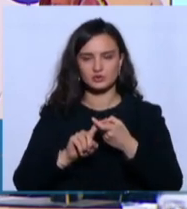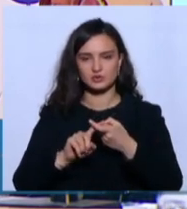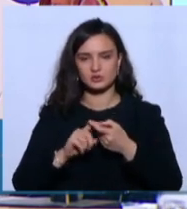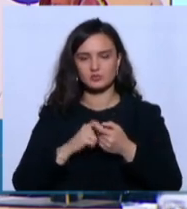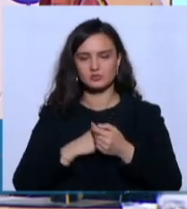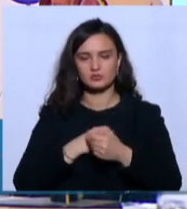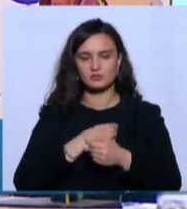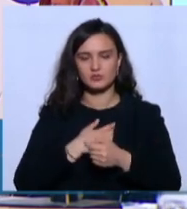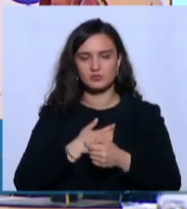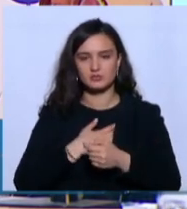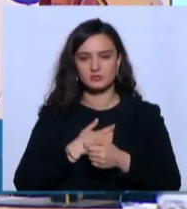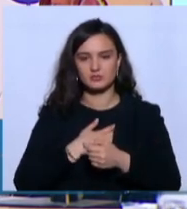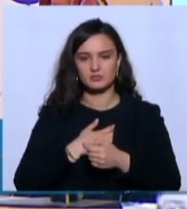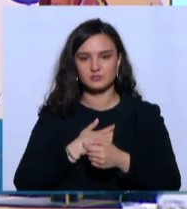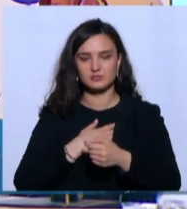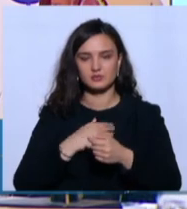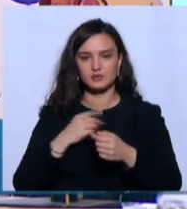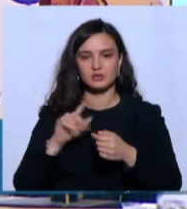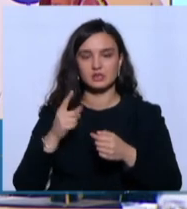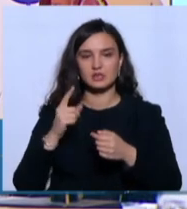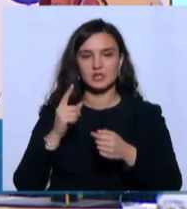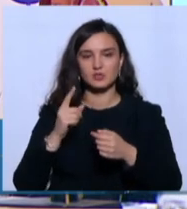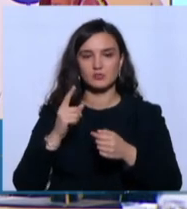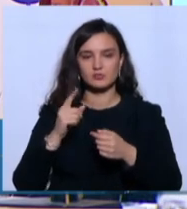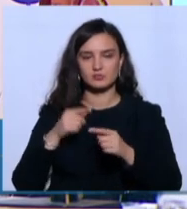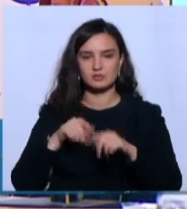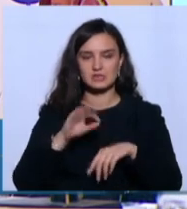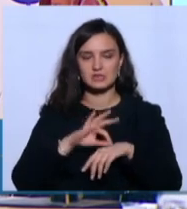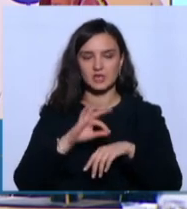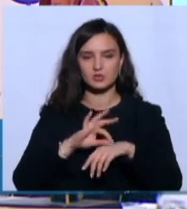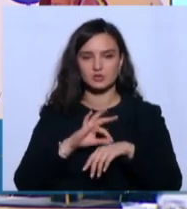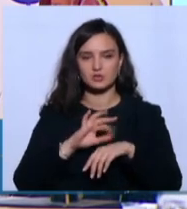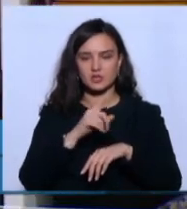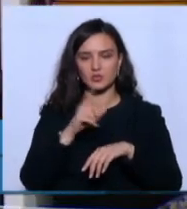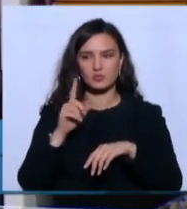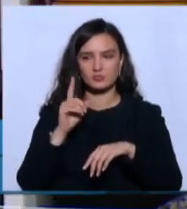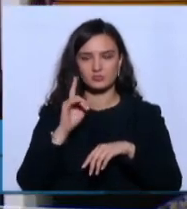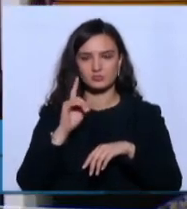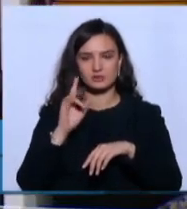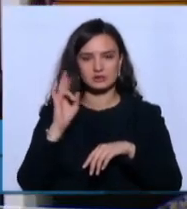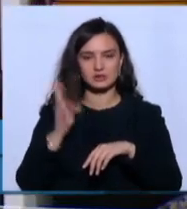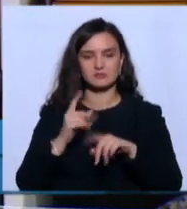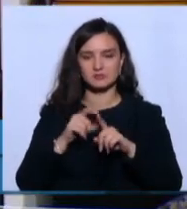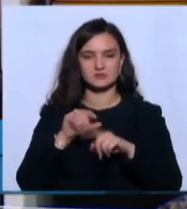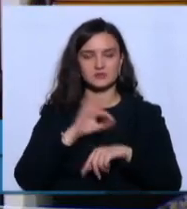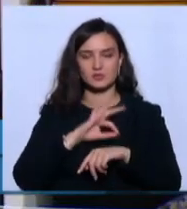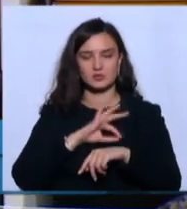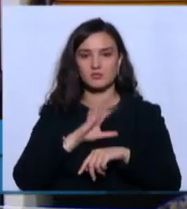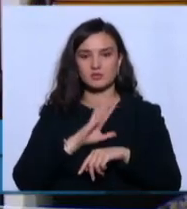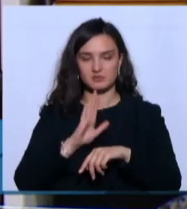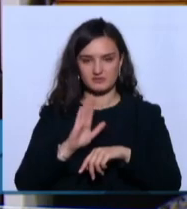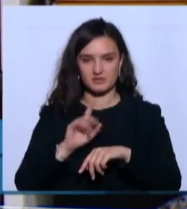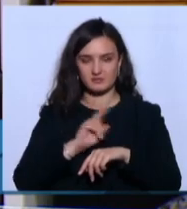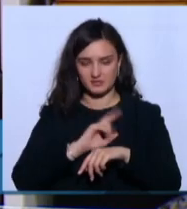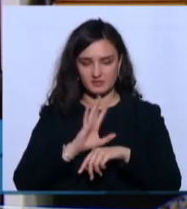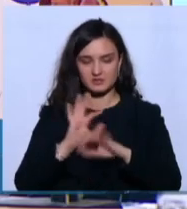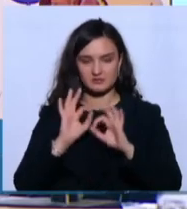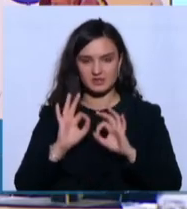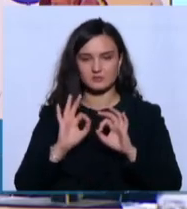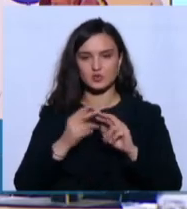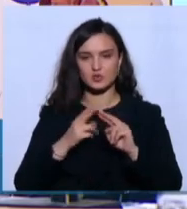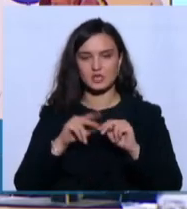უბრალოდ რატომ გაისმა ეს დიაგნოზი, რატომ გაჟღერდა, არ მიყვარს ხოლმე ამ სიტყვის გამოყენება, მაგრამ სწორედ